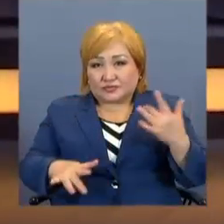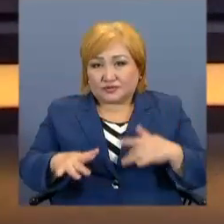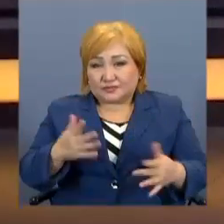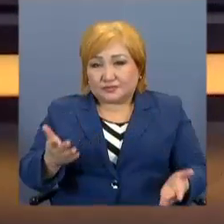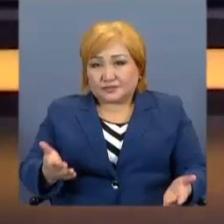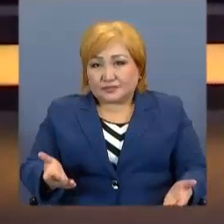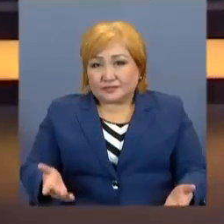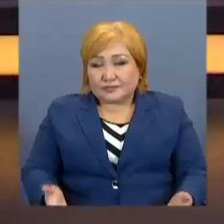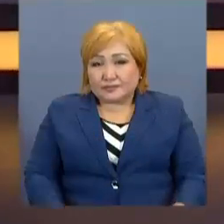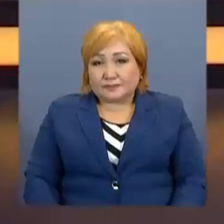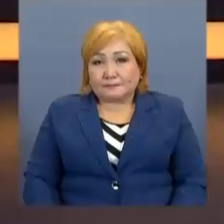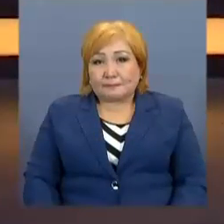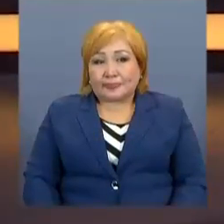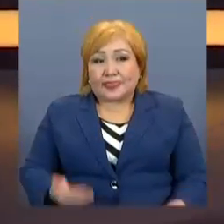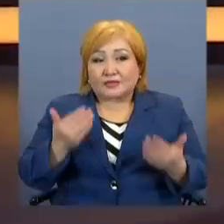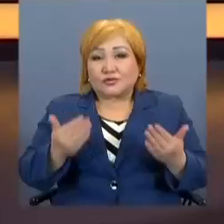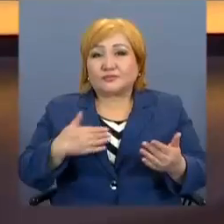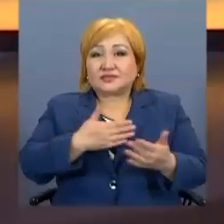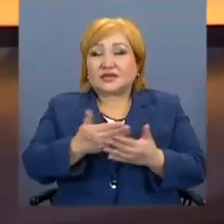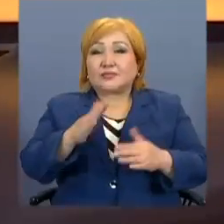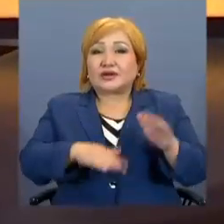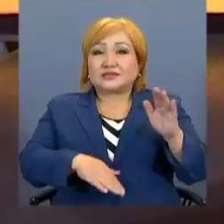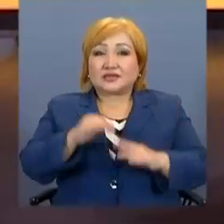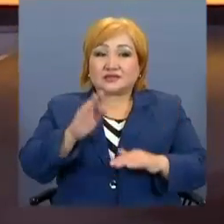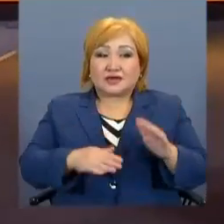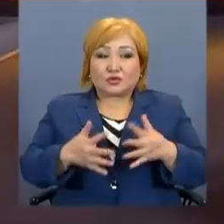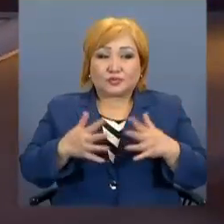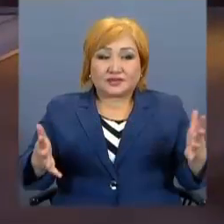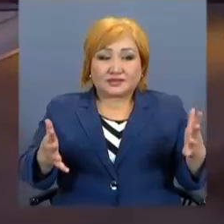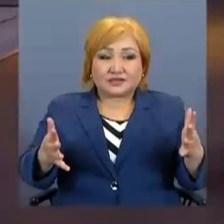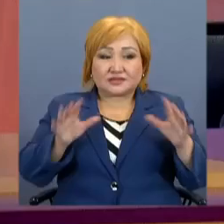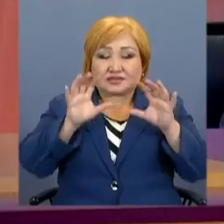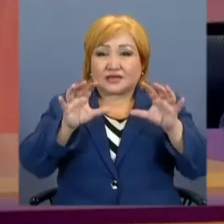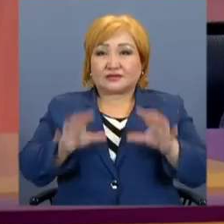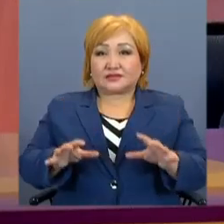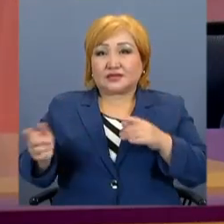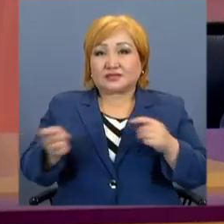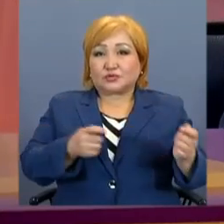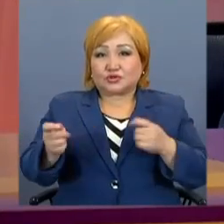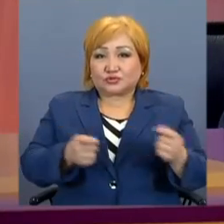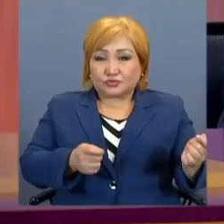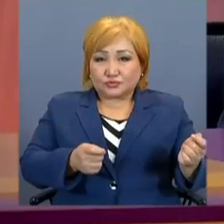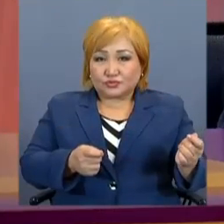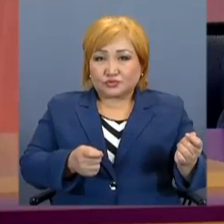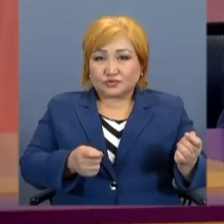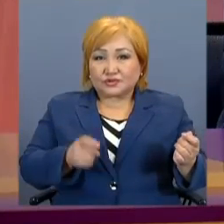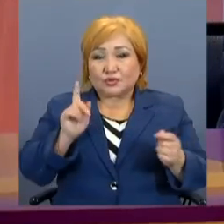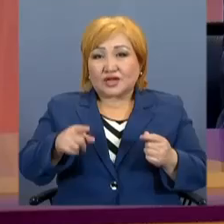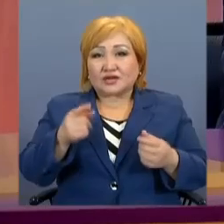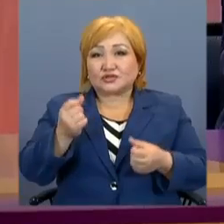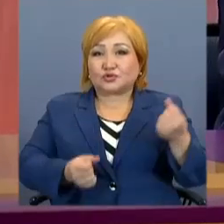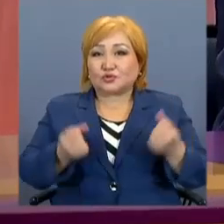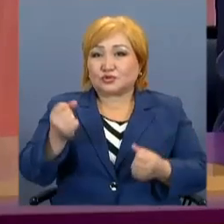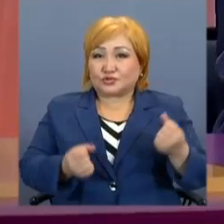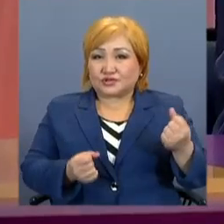таңда біздің практикада көбінесе тасымалдаушылар, заңды тасымалдаушылар жүргізушілеріне бұрып отырады.